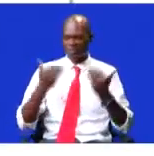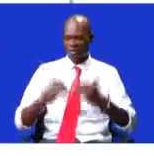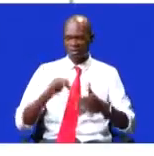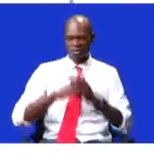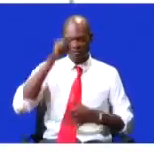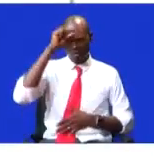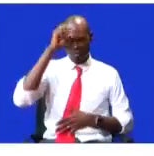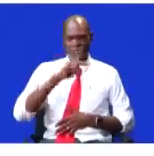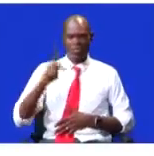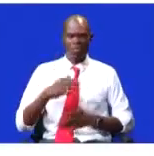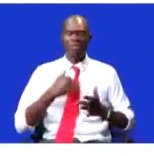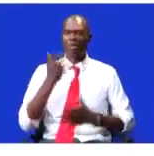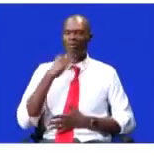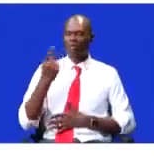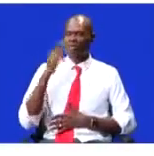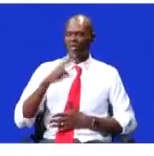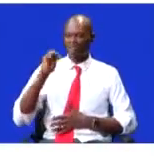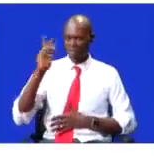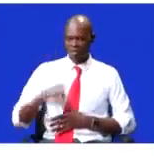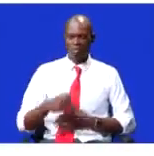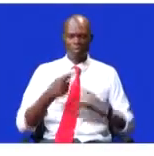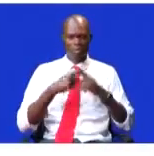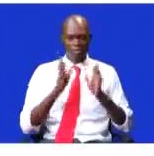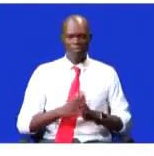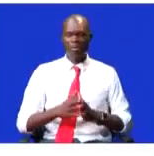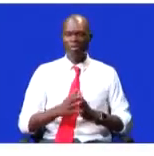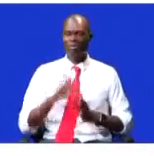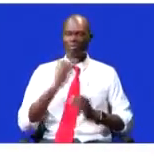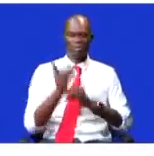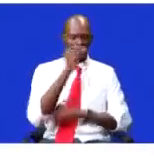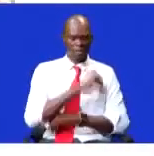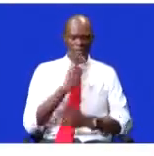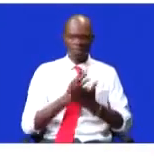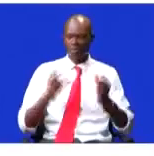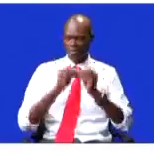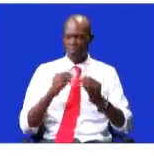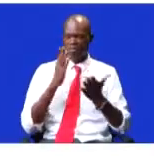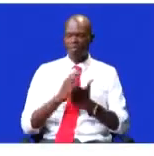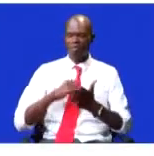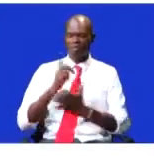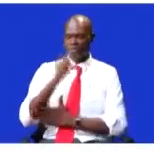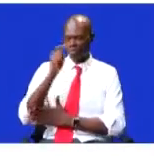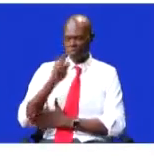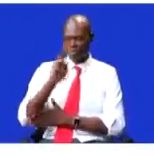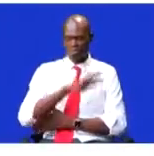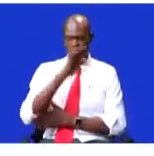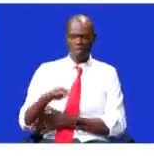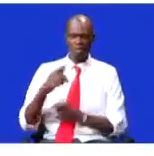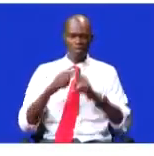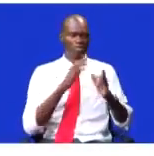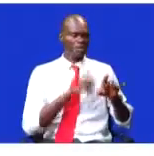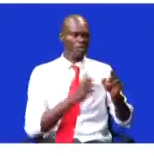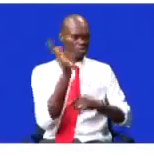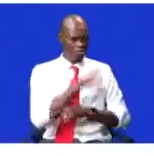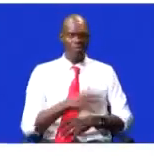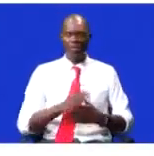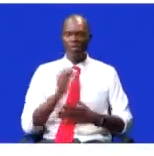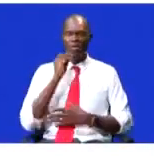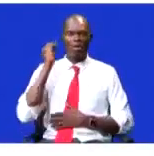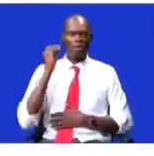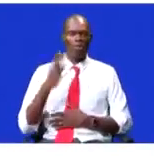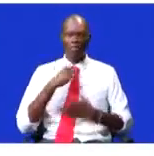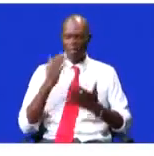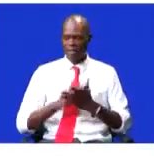mondo gikwa naambia hawa kisimu domgo lakini siku moja tutakana soko juu lakini siku moja kaa hapa chi watarudi chi wao watarudi